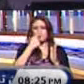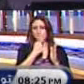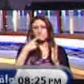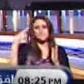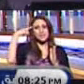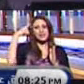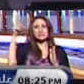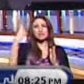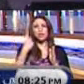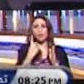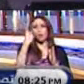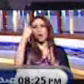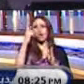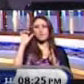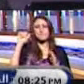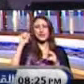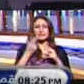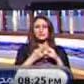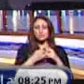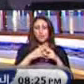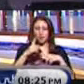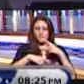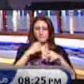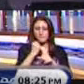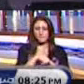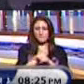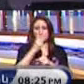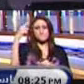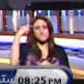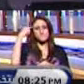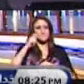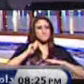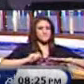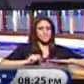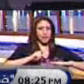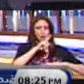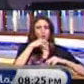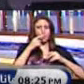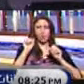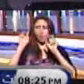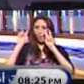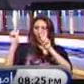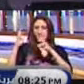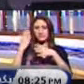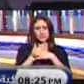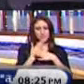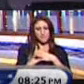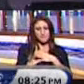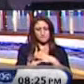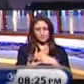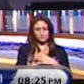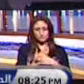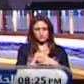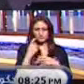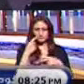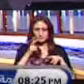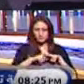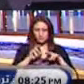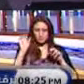مشروع القانون مرة اخرى على المحكمة الدستورية العليا لاعمال الرقابة اللاحقة على التعديلات التي اجراها مجلس